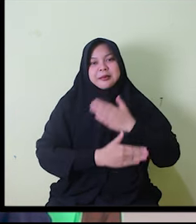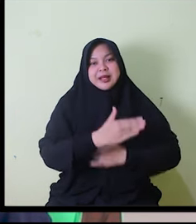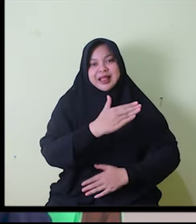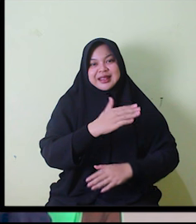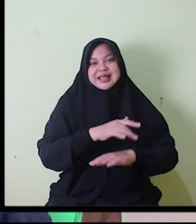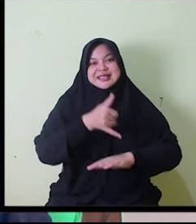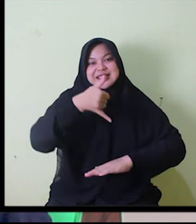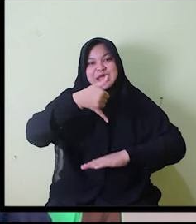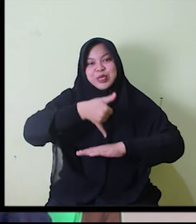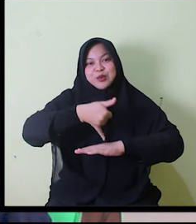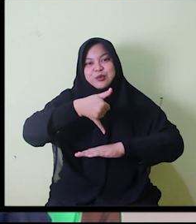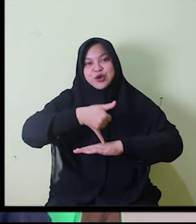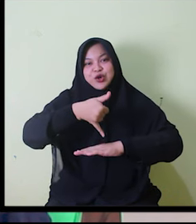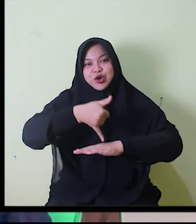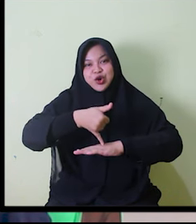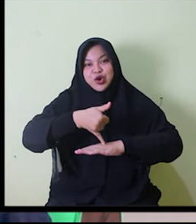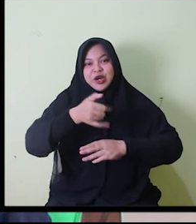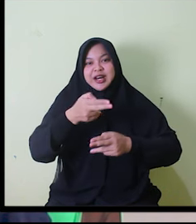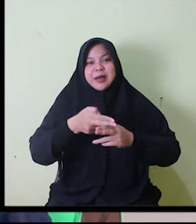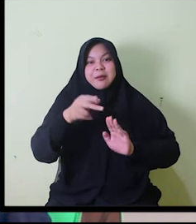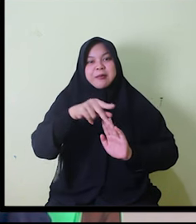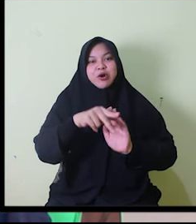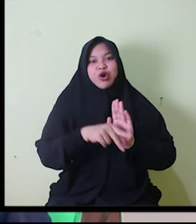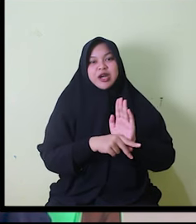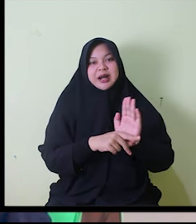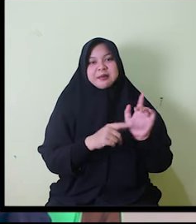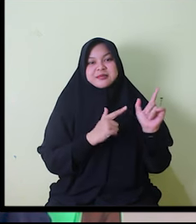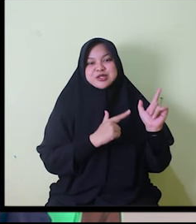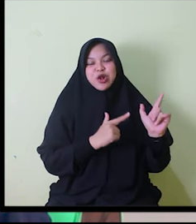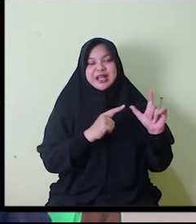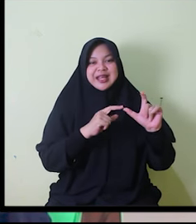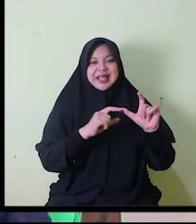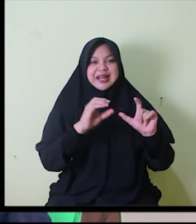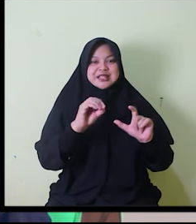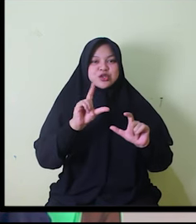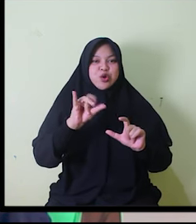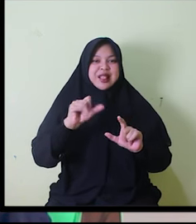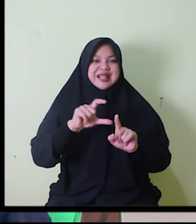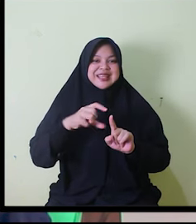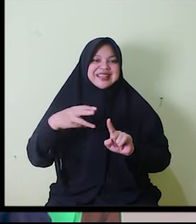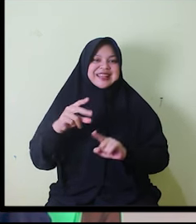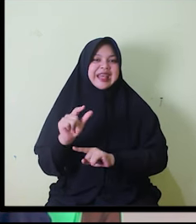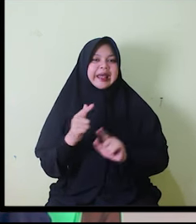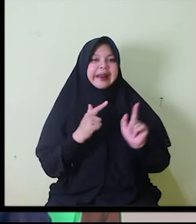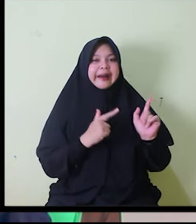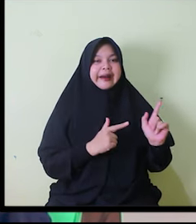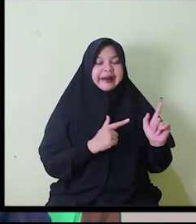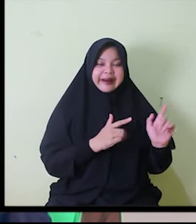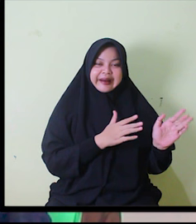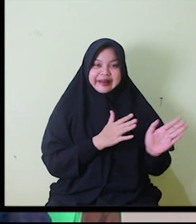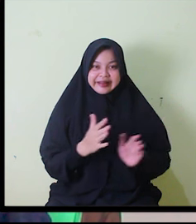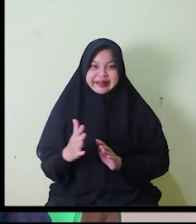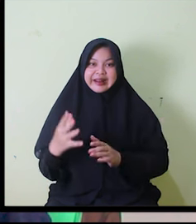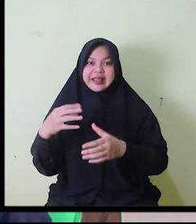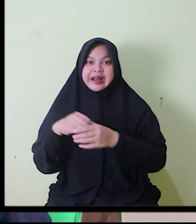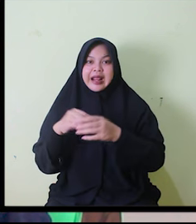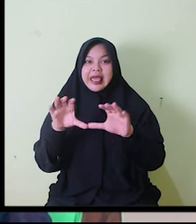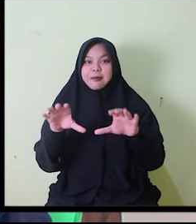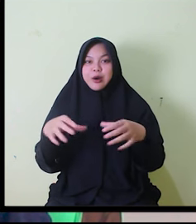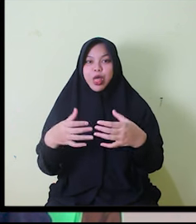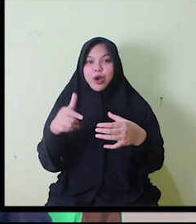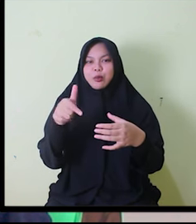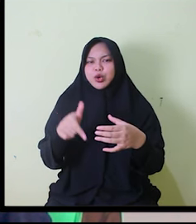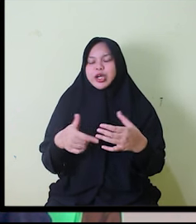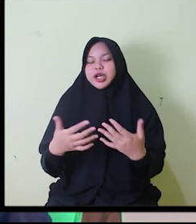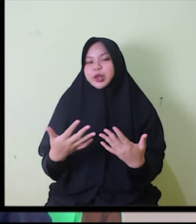Iya Nah itulah jadi kemudian Kenapa terbentuk sebuah kelompok itu karena memang di dalam kelompok itu bisa menjadi sebuah apa